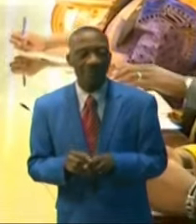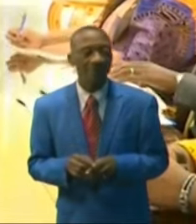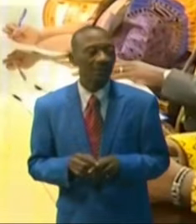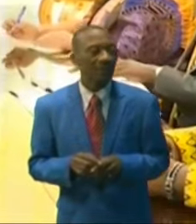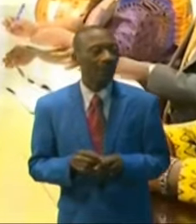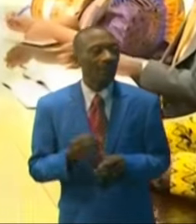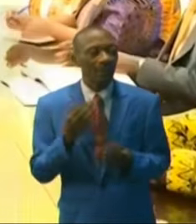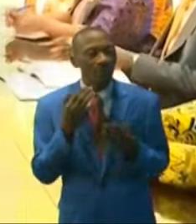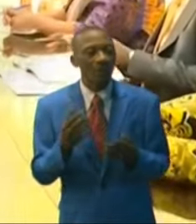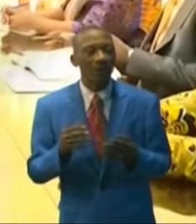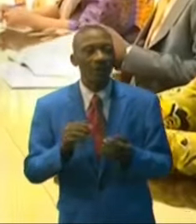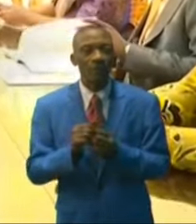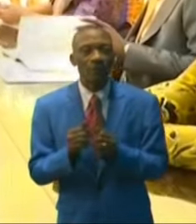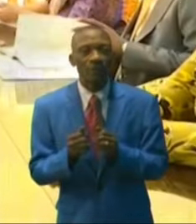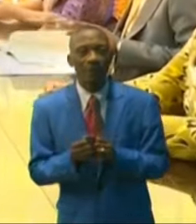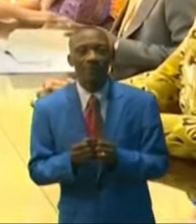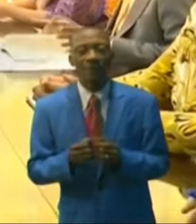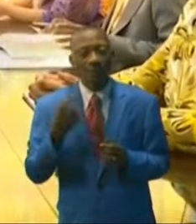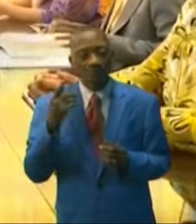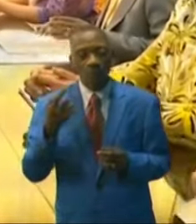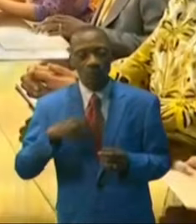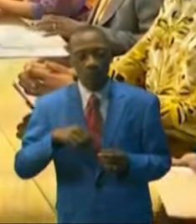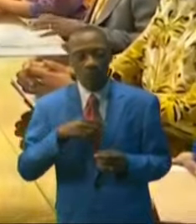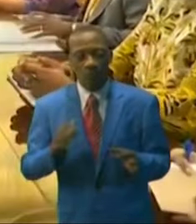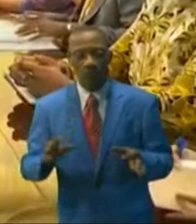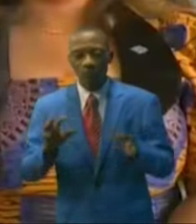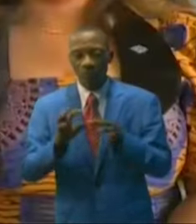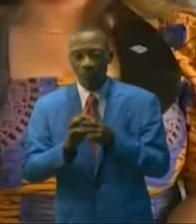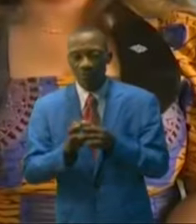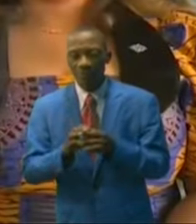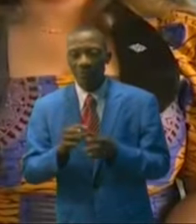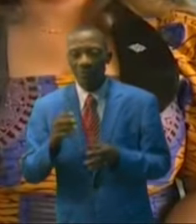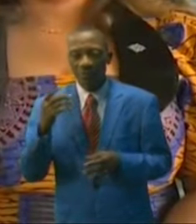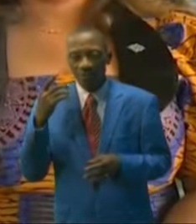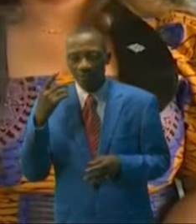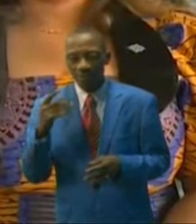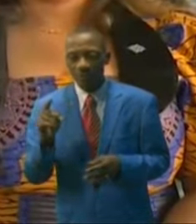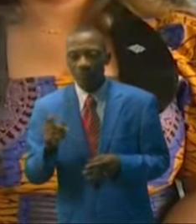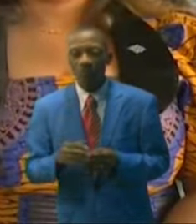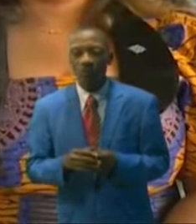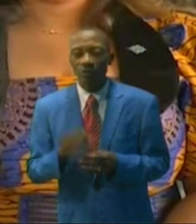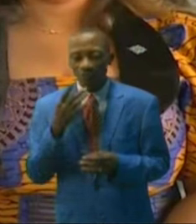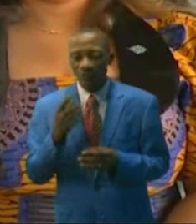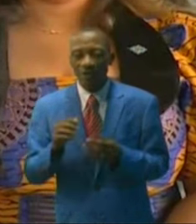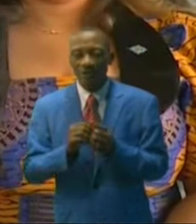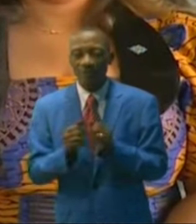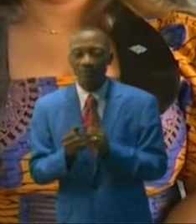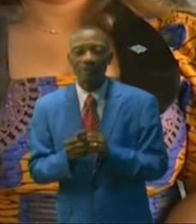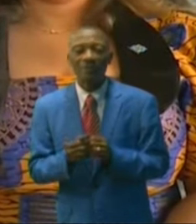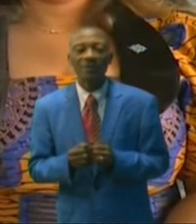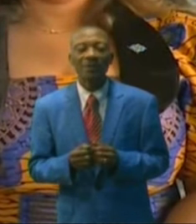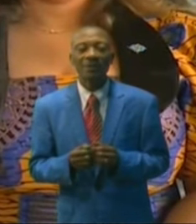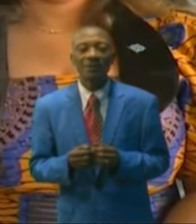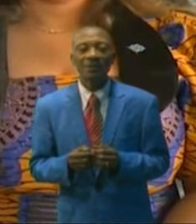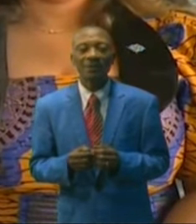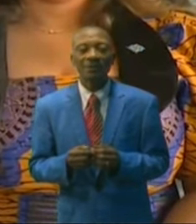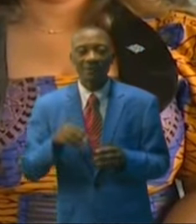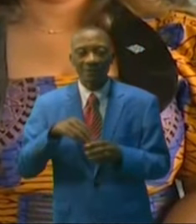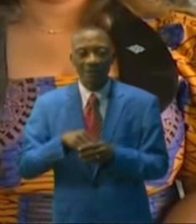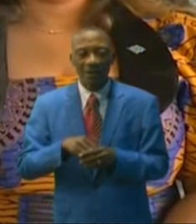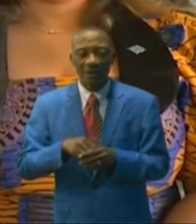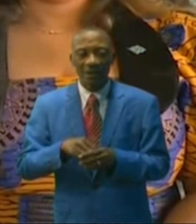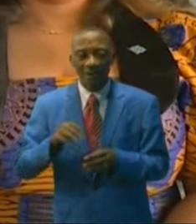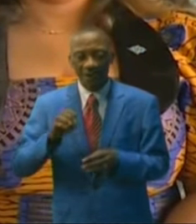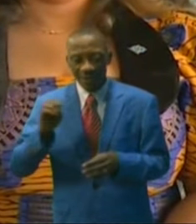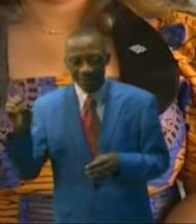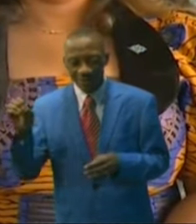Royaume-Uni vraiment engagés à soutenir les processus de paix entre les deux pays, avec l'objectif